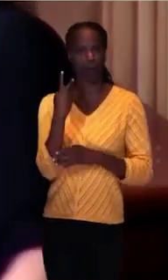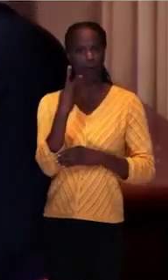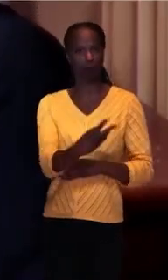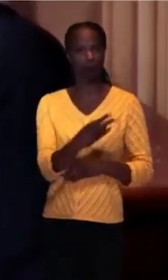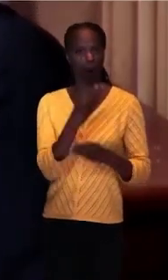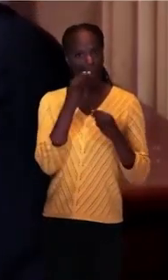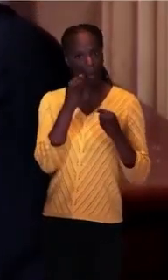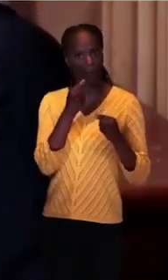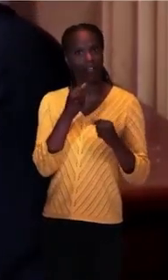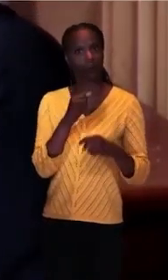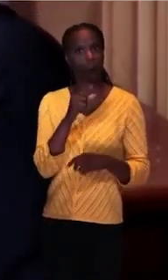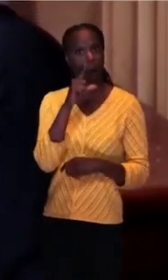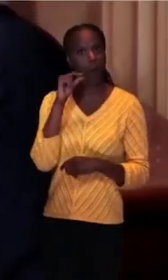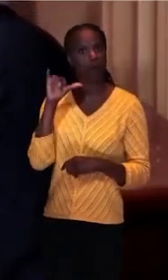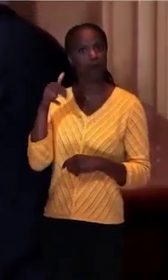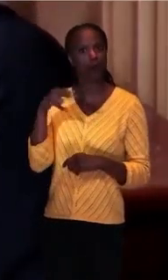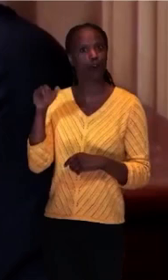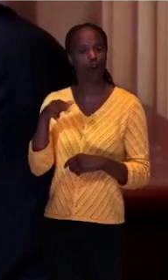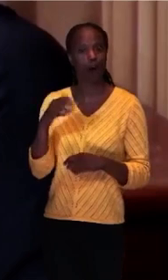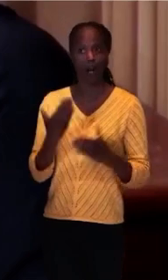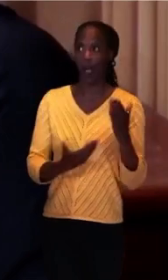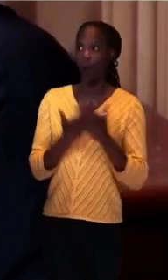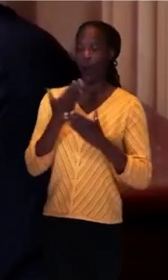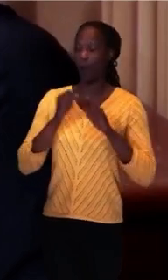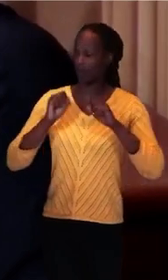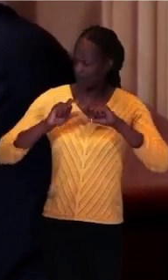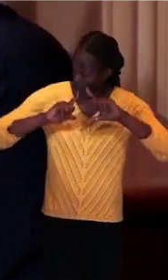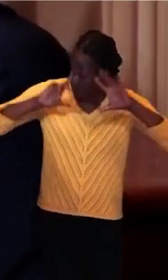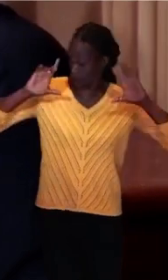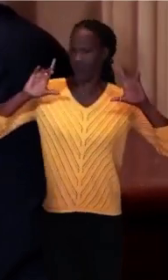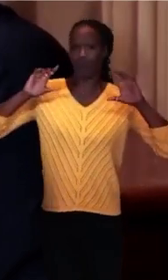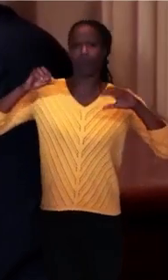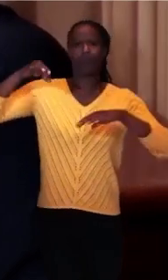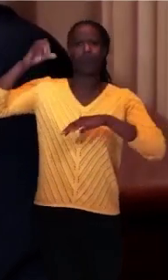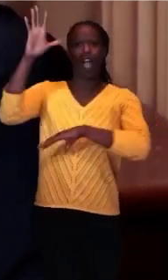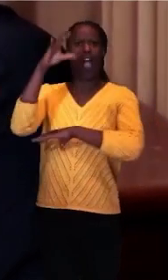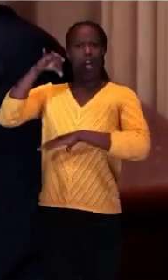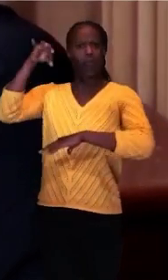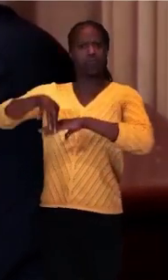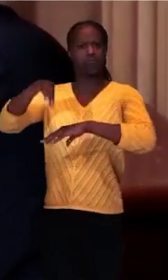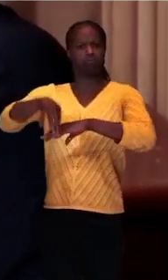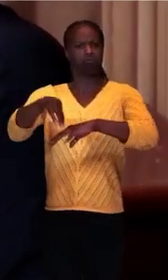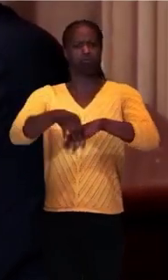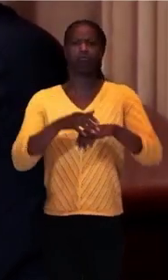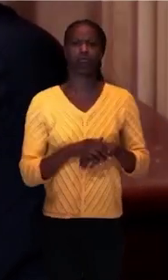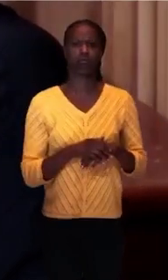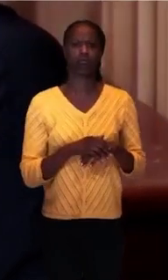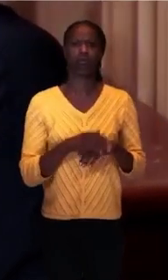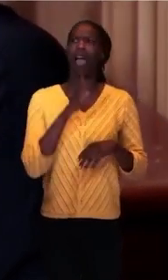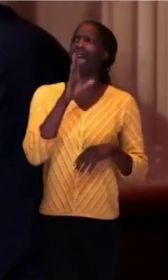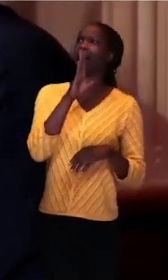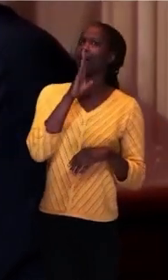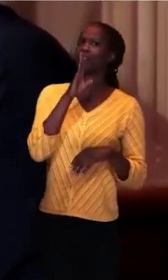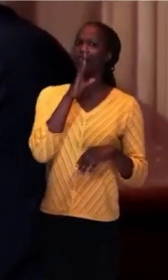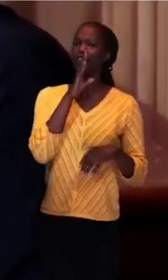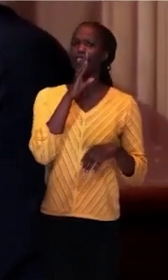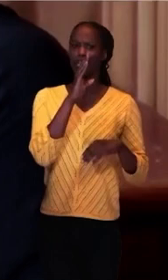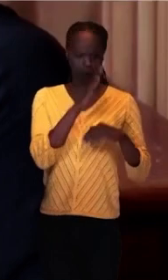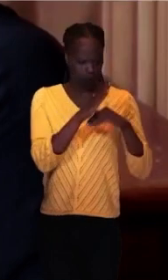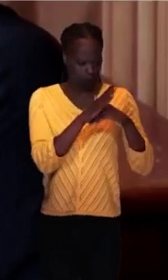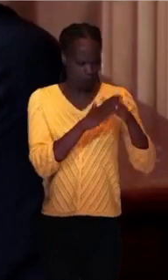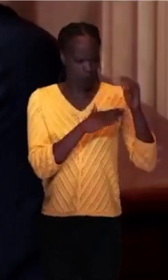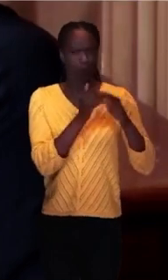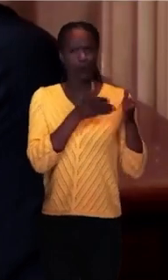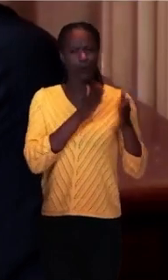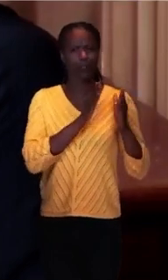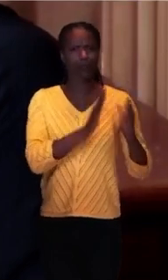que vous vous levez le matin, vous plantez quelques arbres, à la mi-journée, quelques arceaux de vélo disposés à droite à gauche, et puis en début de soirée, vous réparez des pavés sur les boulevards,